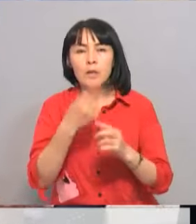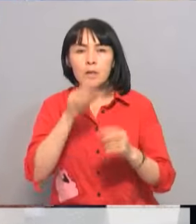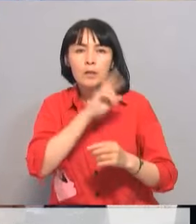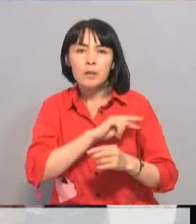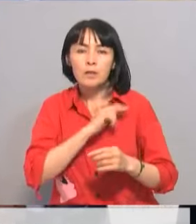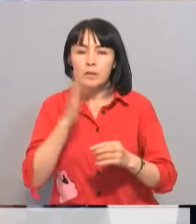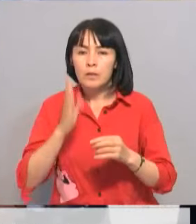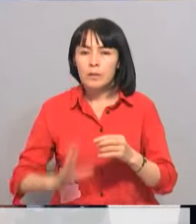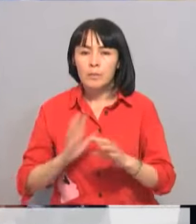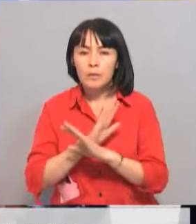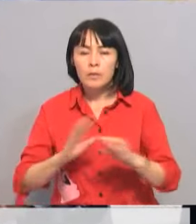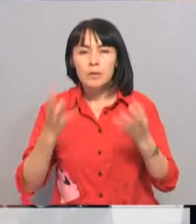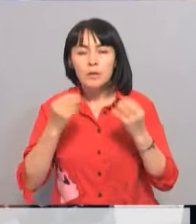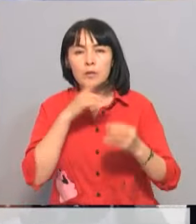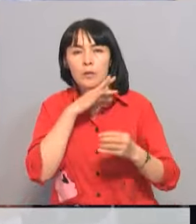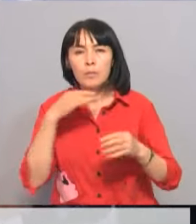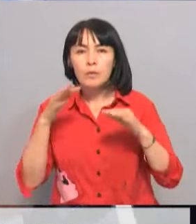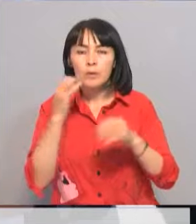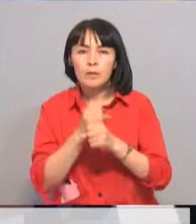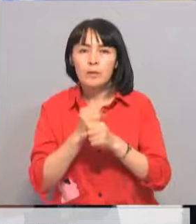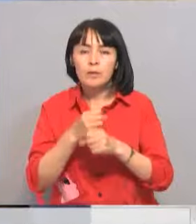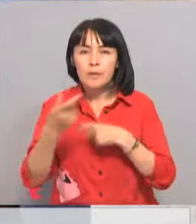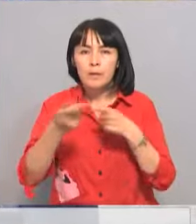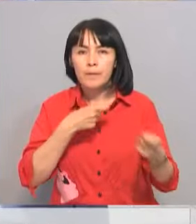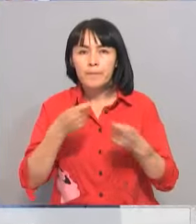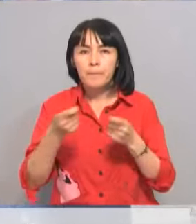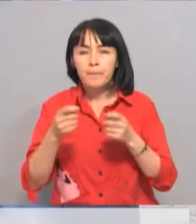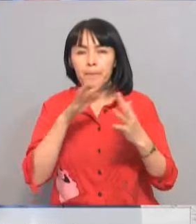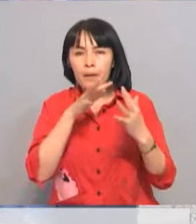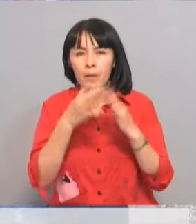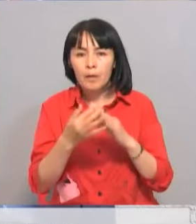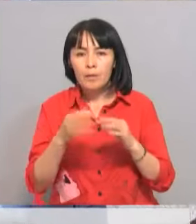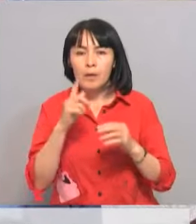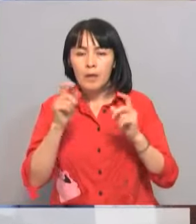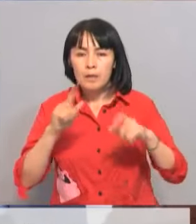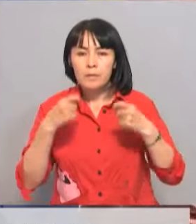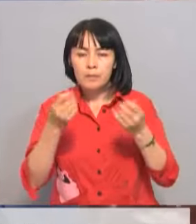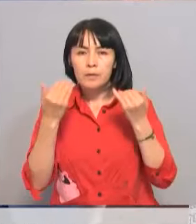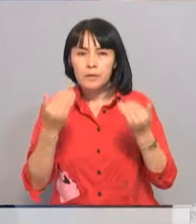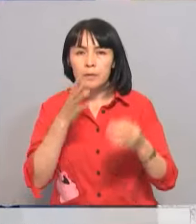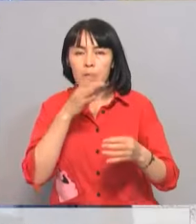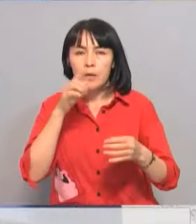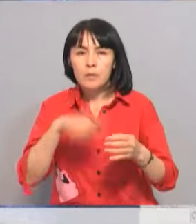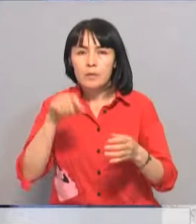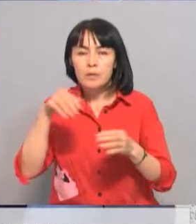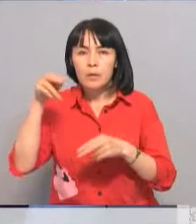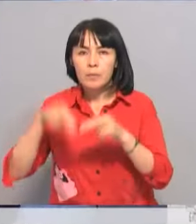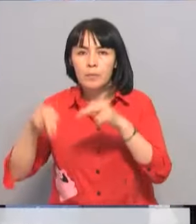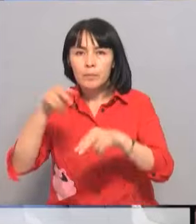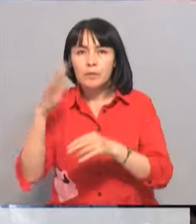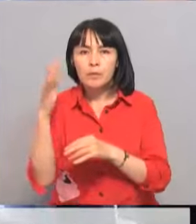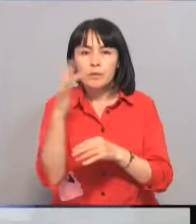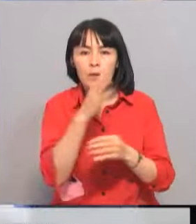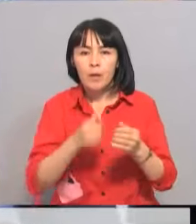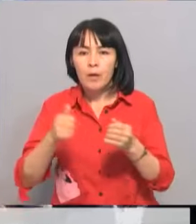работы не прекращаются. Конечно, многое делается правительством. В деревне пришел газ. Сейчас самое время посадить дерево во